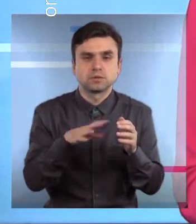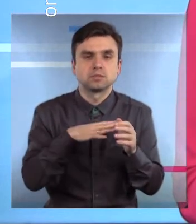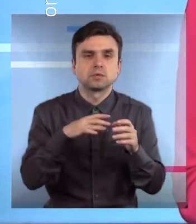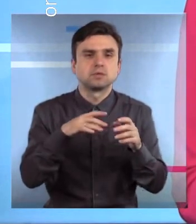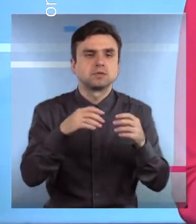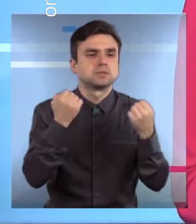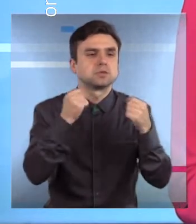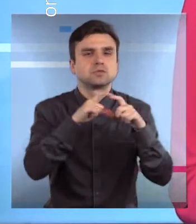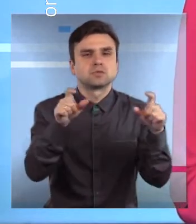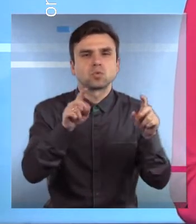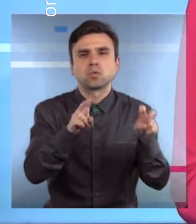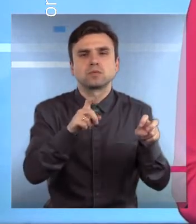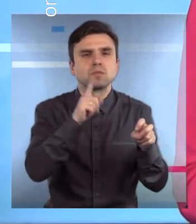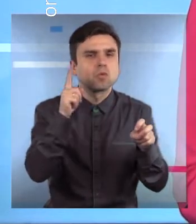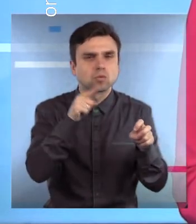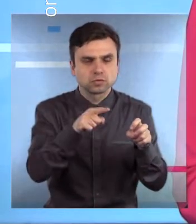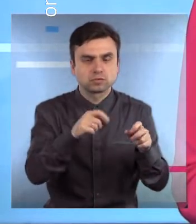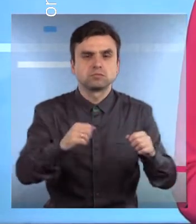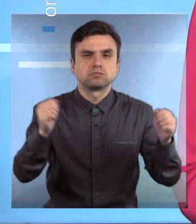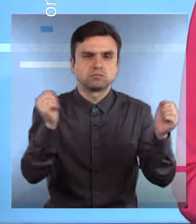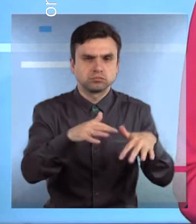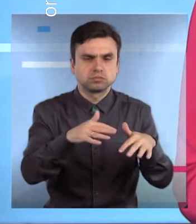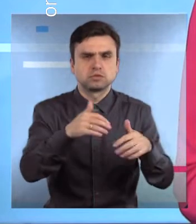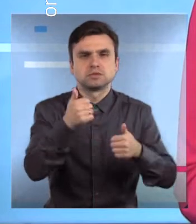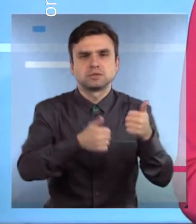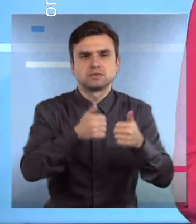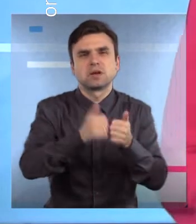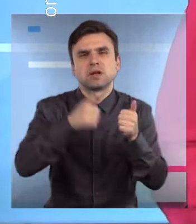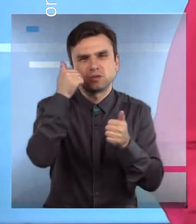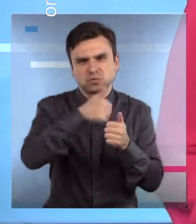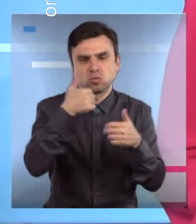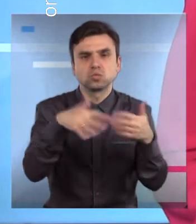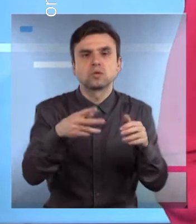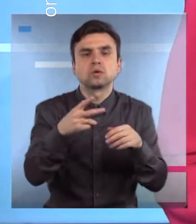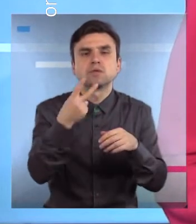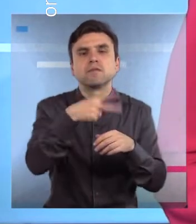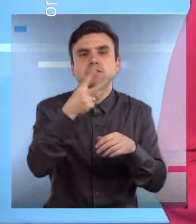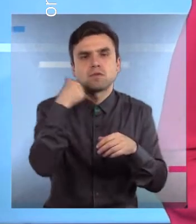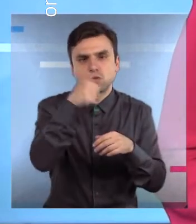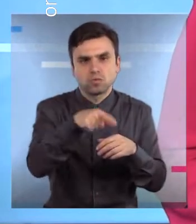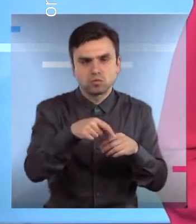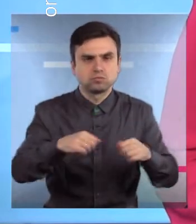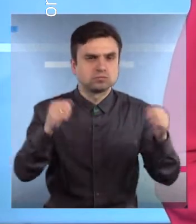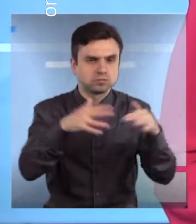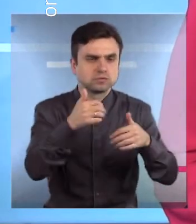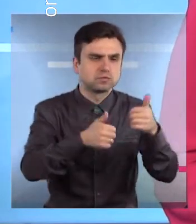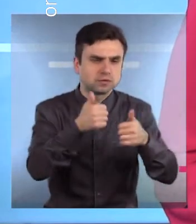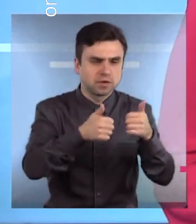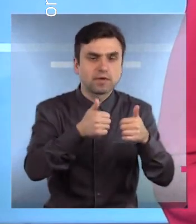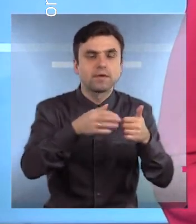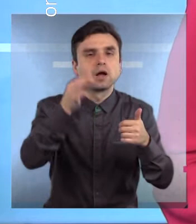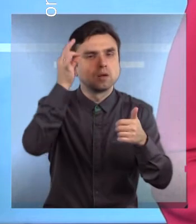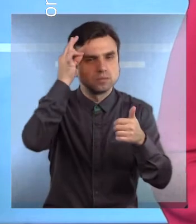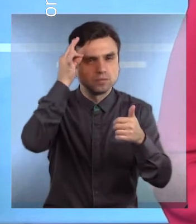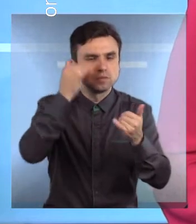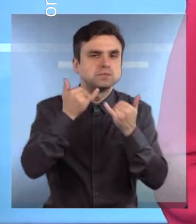щорічний турнір з боксу пам'яті Віталія Жури. Цього разу він пройшов на рівні міста, аби підготувати юних боксерів до обласних